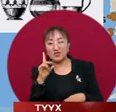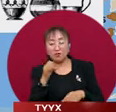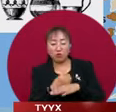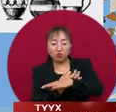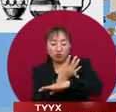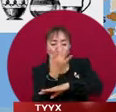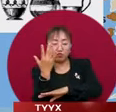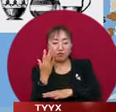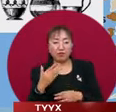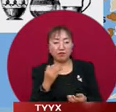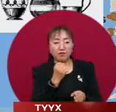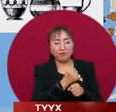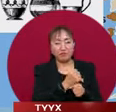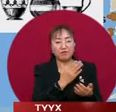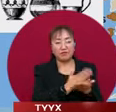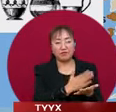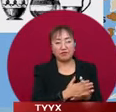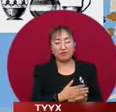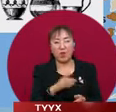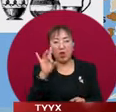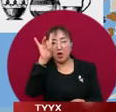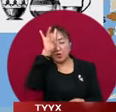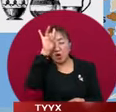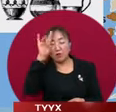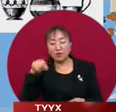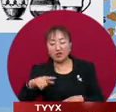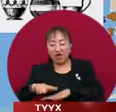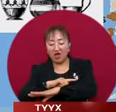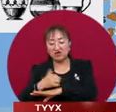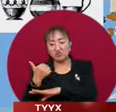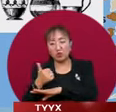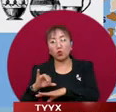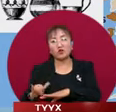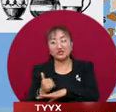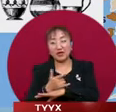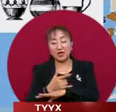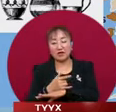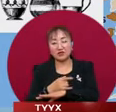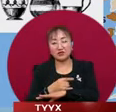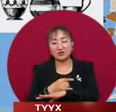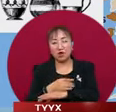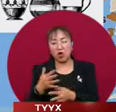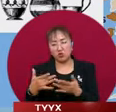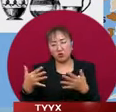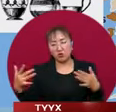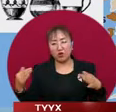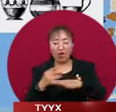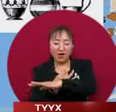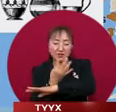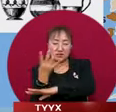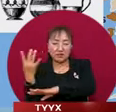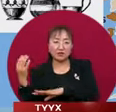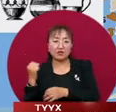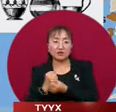харин эртний Ром улс нь үржил шинтэй газар нутагт байсан учраас төрөл бүрийн газар тариалан эрхэлдэг